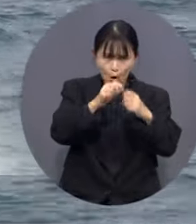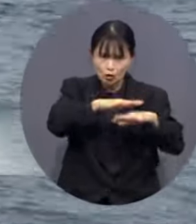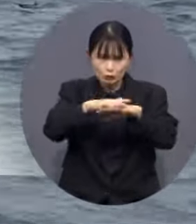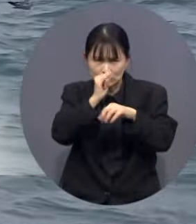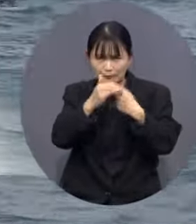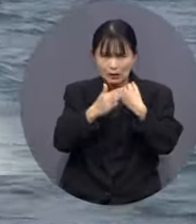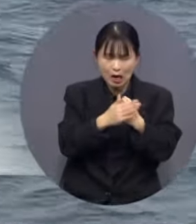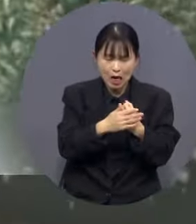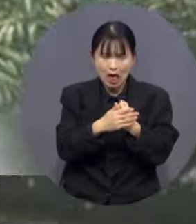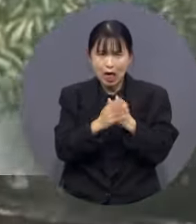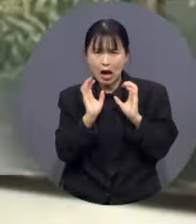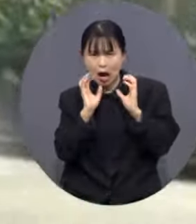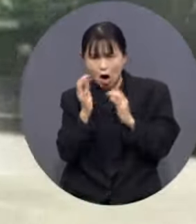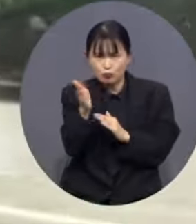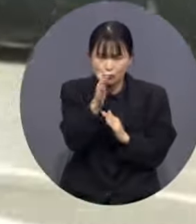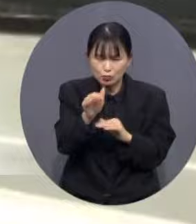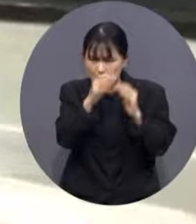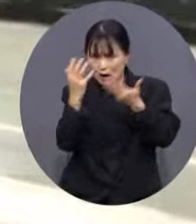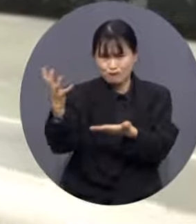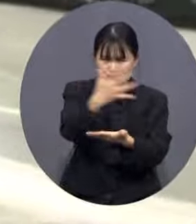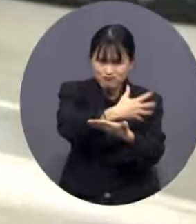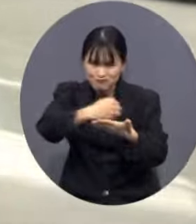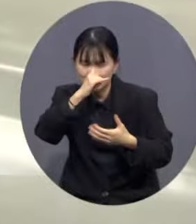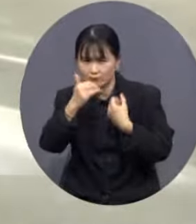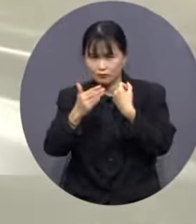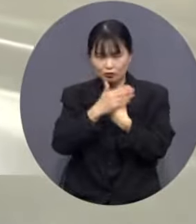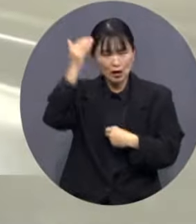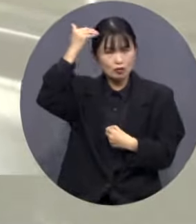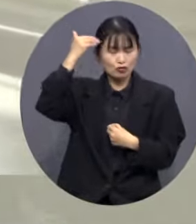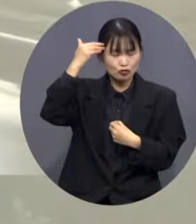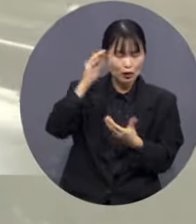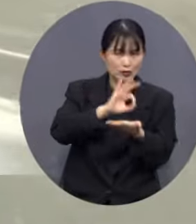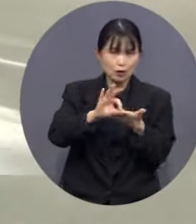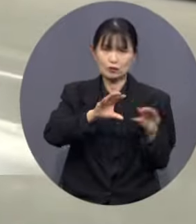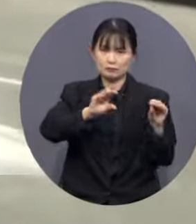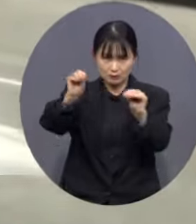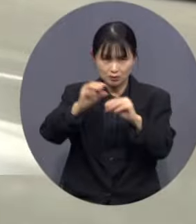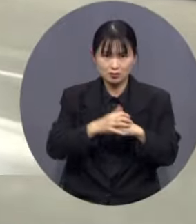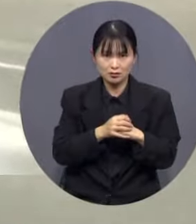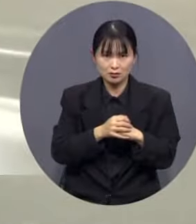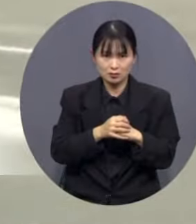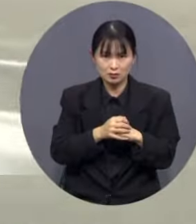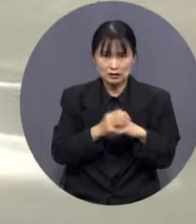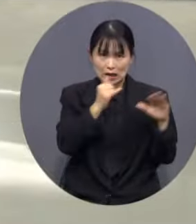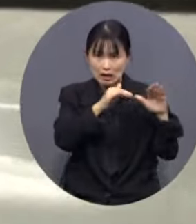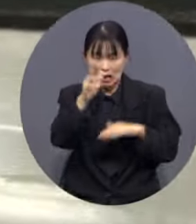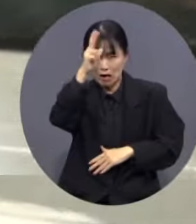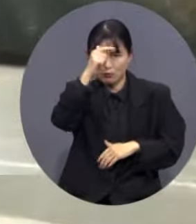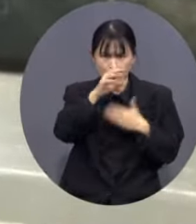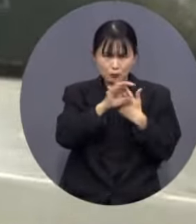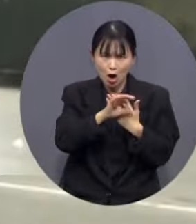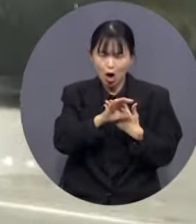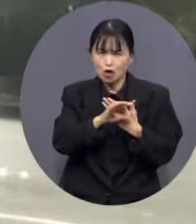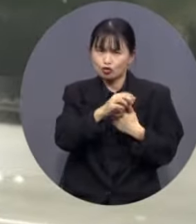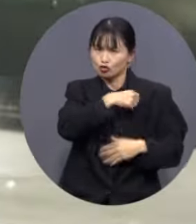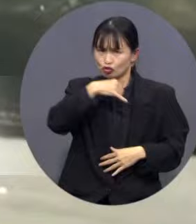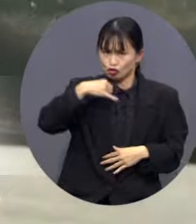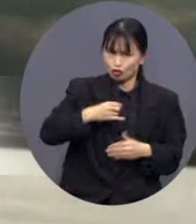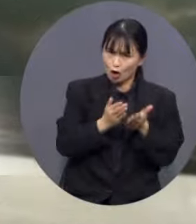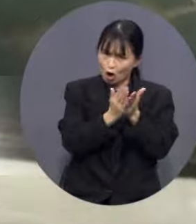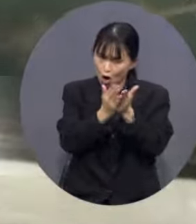어린 물고기까지 쓸어 담아 우리 해역에서는 사용이 금지되어 있습니다. 해경은 중국어선이 불법 설치한